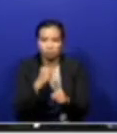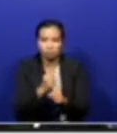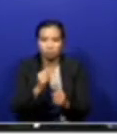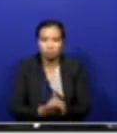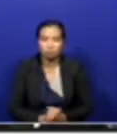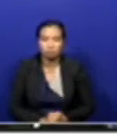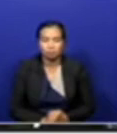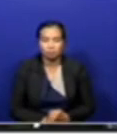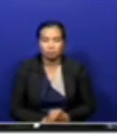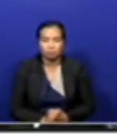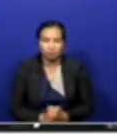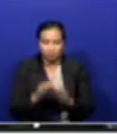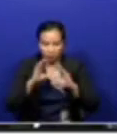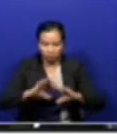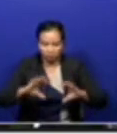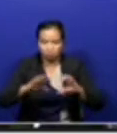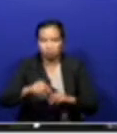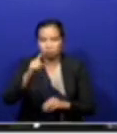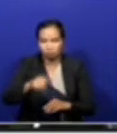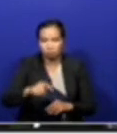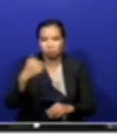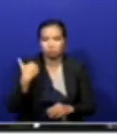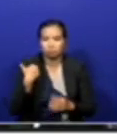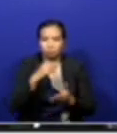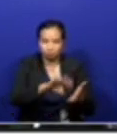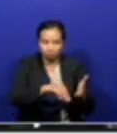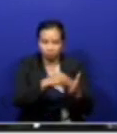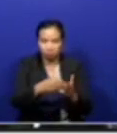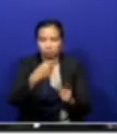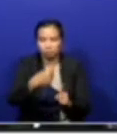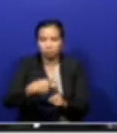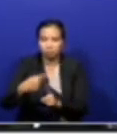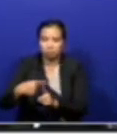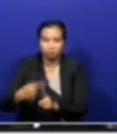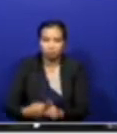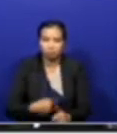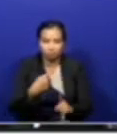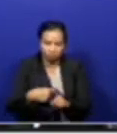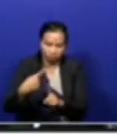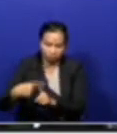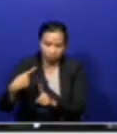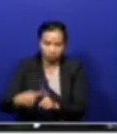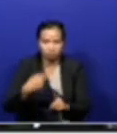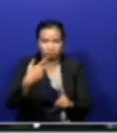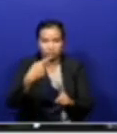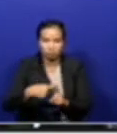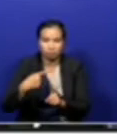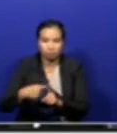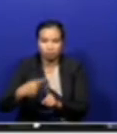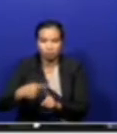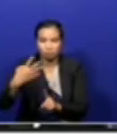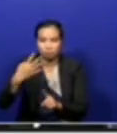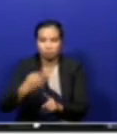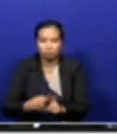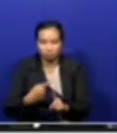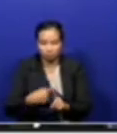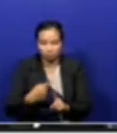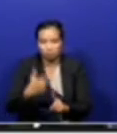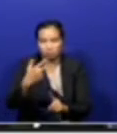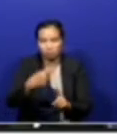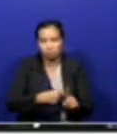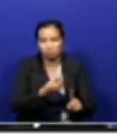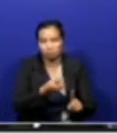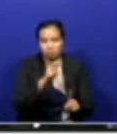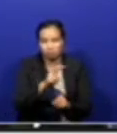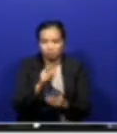plan เนี่ยนะครับรัฐบาลต้องควรจะมีแล้ว 3-4 ไตรมาสเลยท่านกำหนดเลยครับ3เดือนทำที4เดือนทำทีถึงเวลาธันวาคมปุ๊บเราเป็นวาระแห่ง